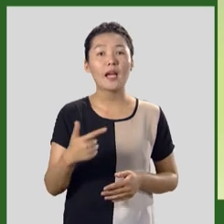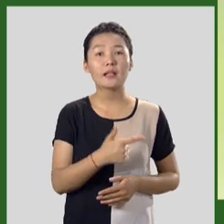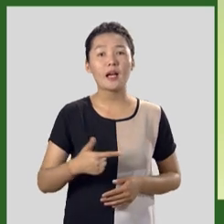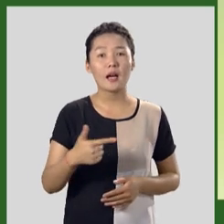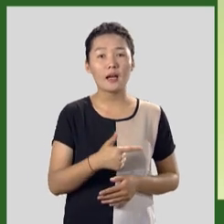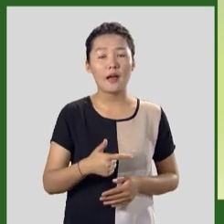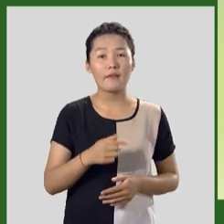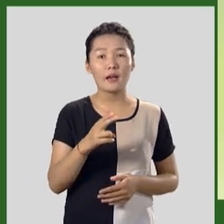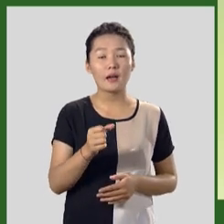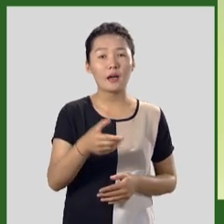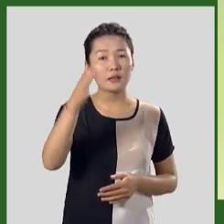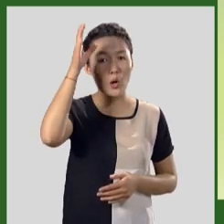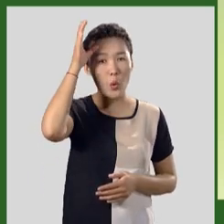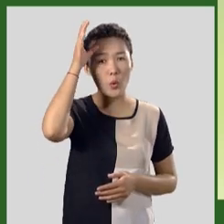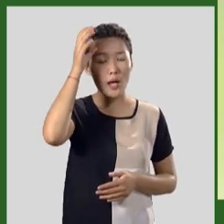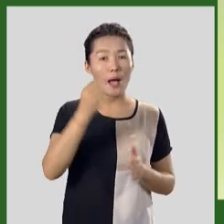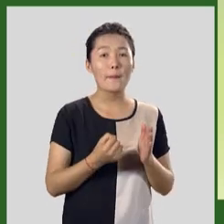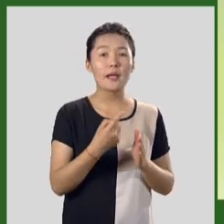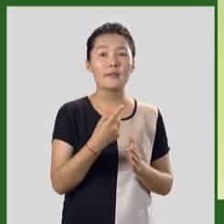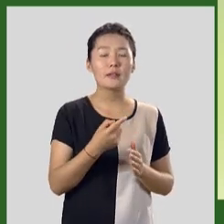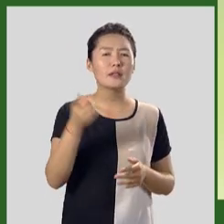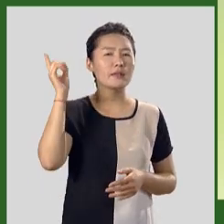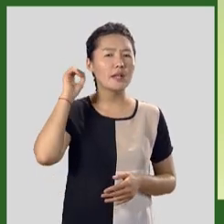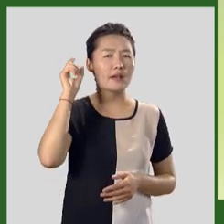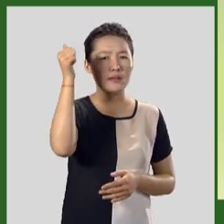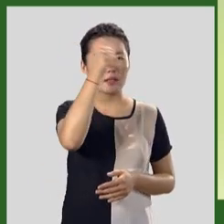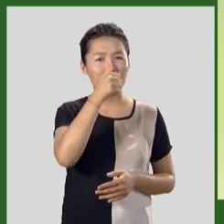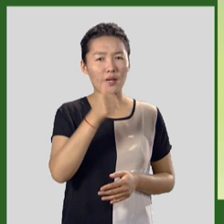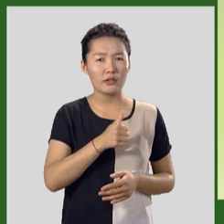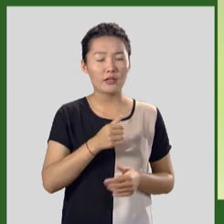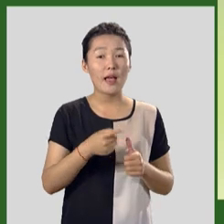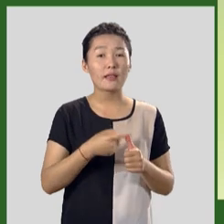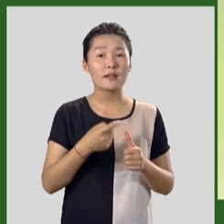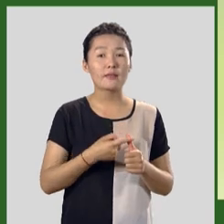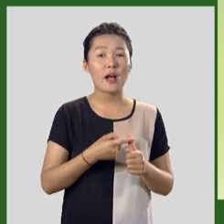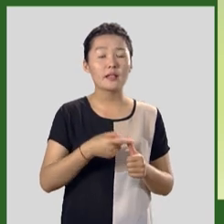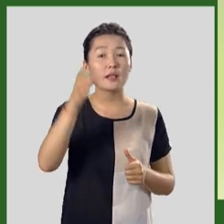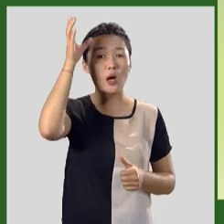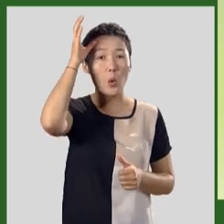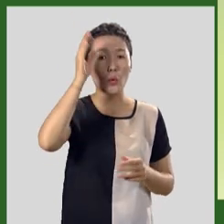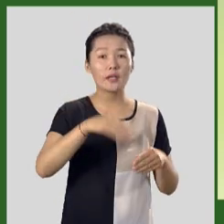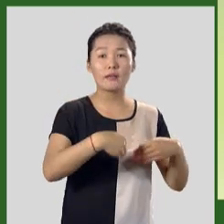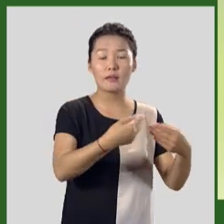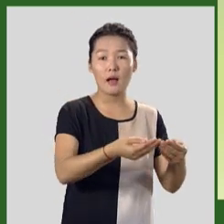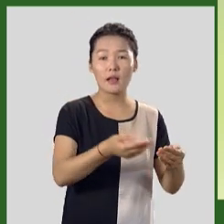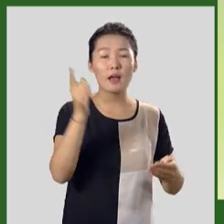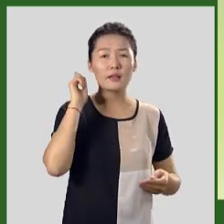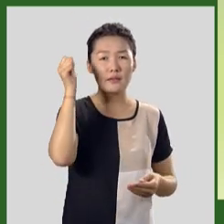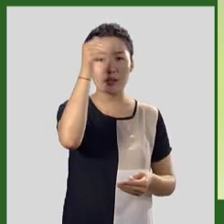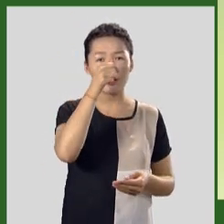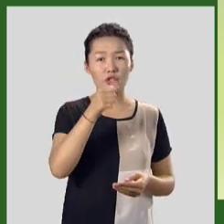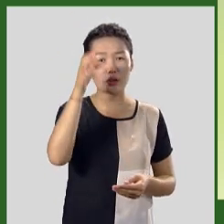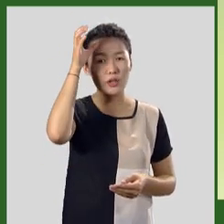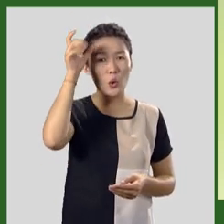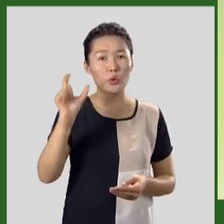География, как наука, зародилась в Древней Греции. Название этой науки дал древнегреческий